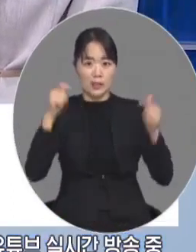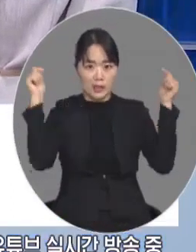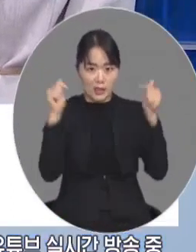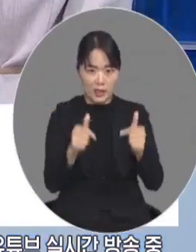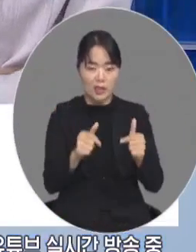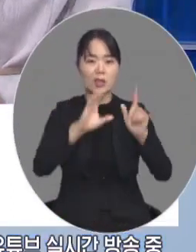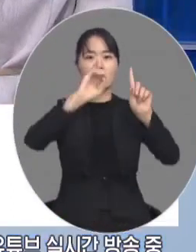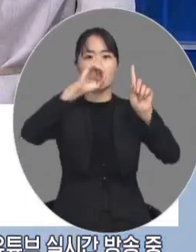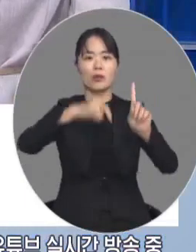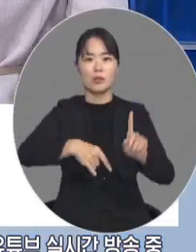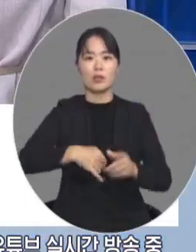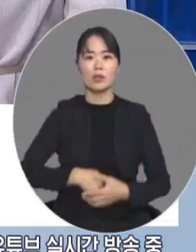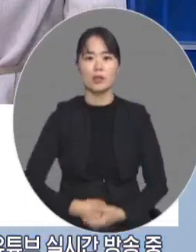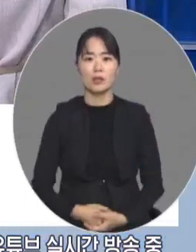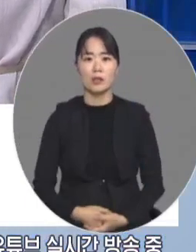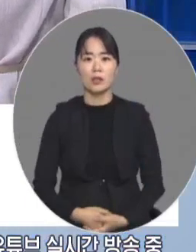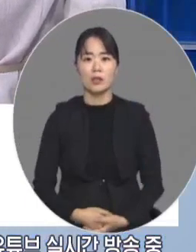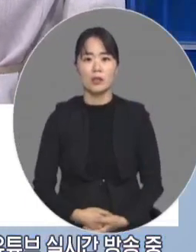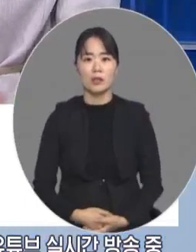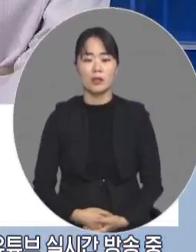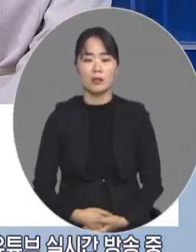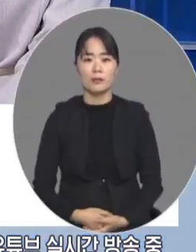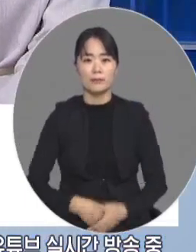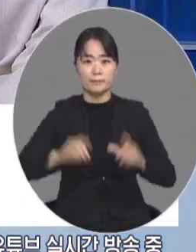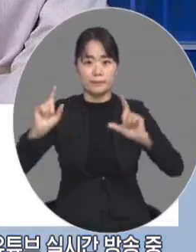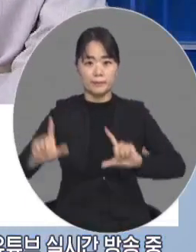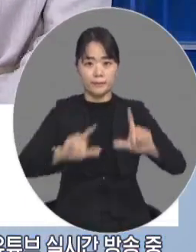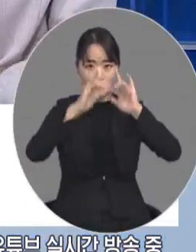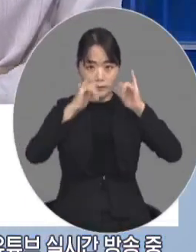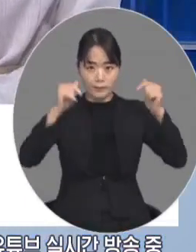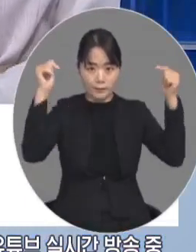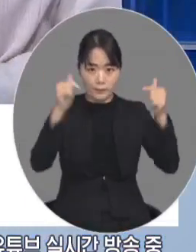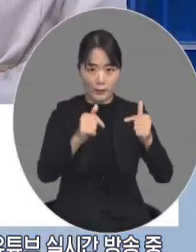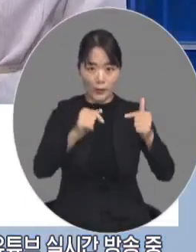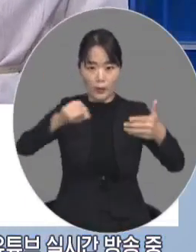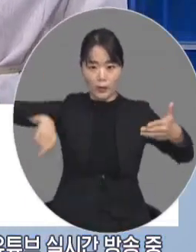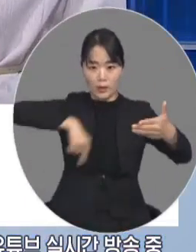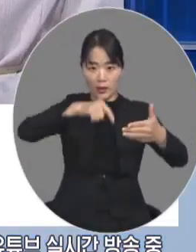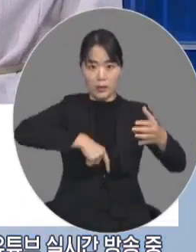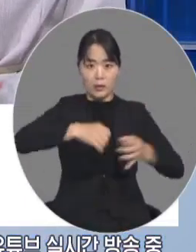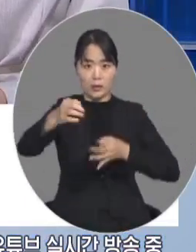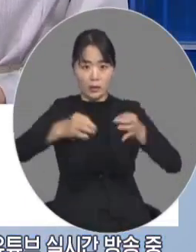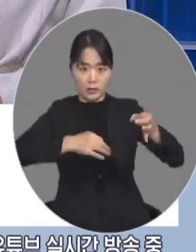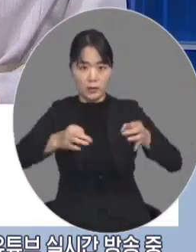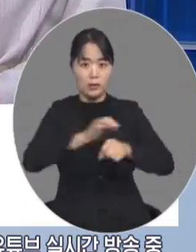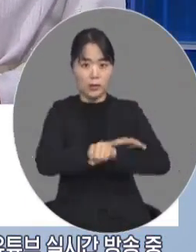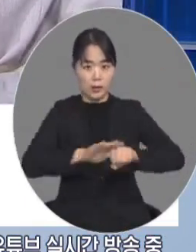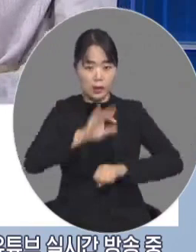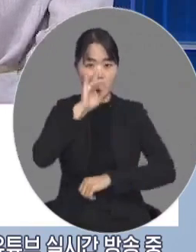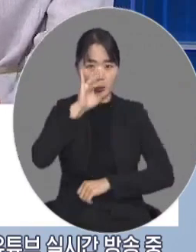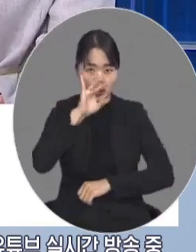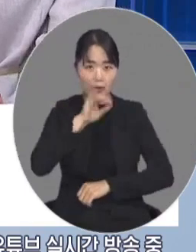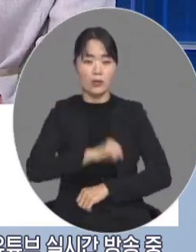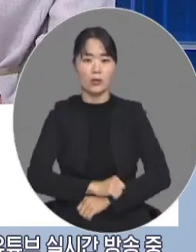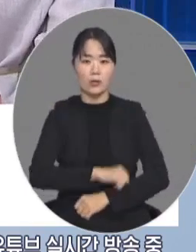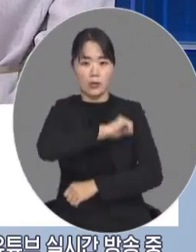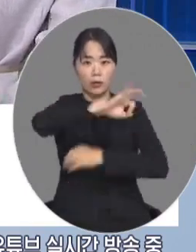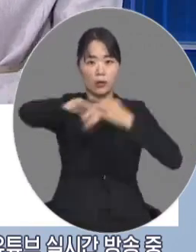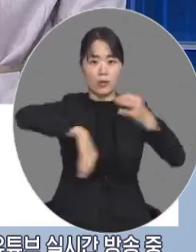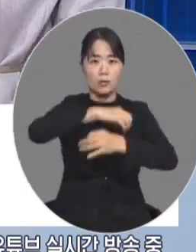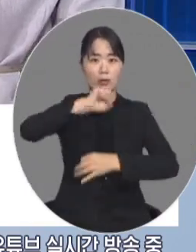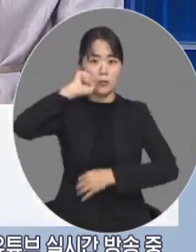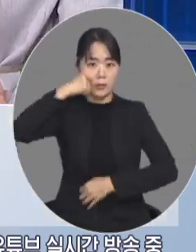울산광역시입니다. 흔히 인구수가 줄면은 내수시장 활성화가 어렵고 그렇기 때문에 인구가